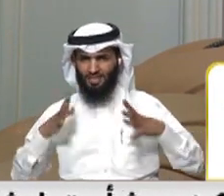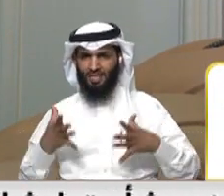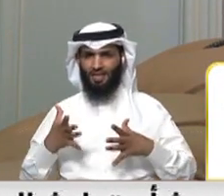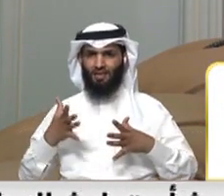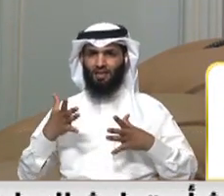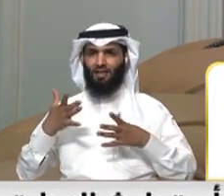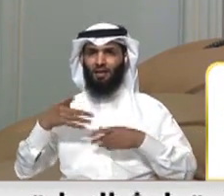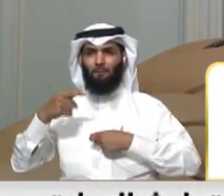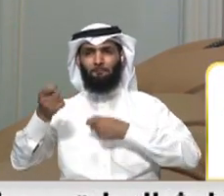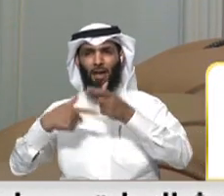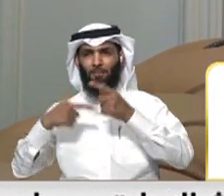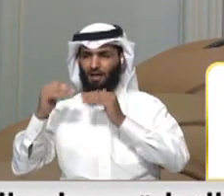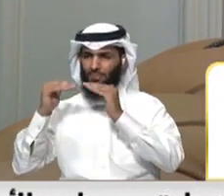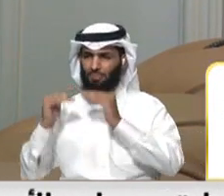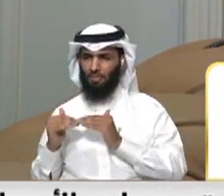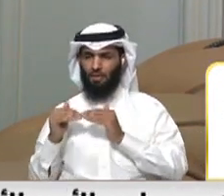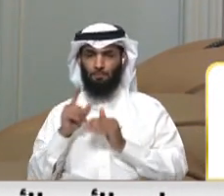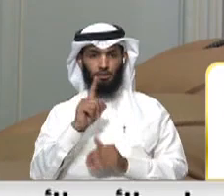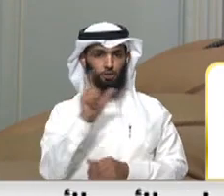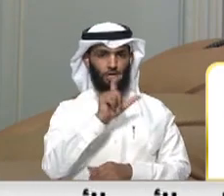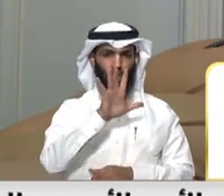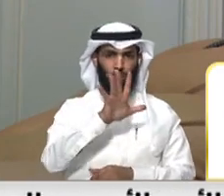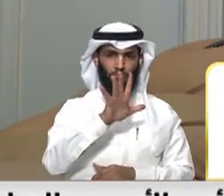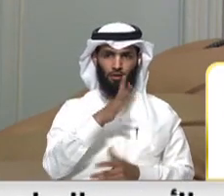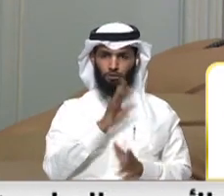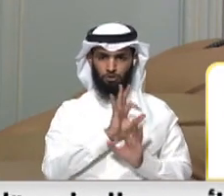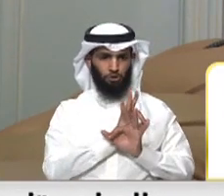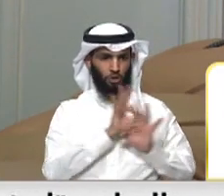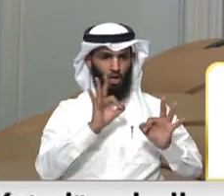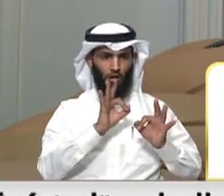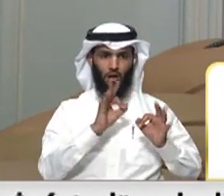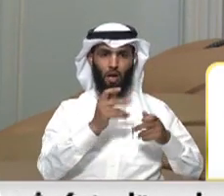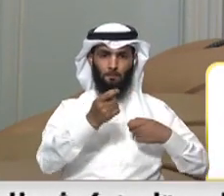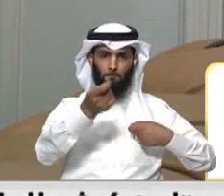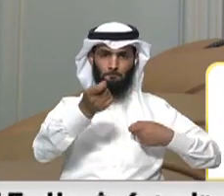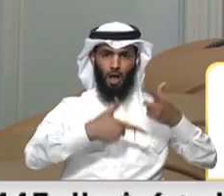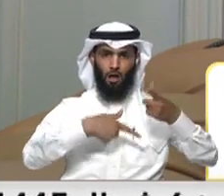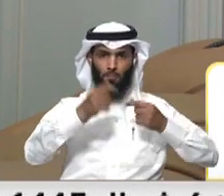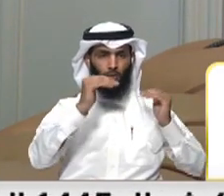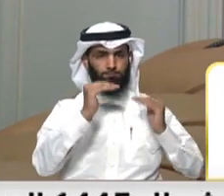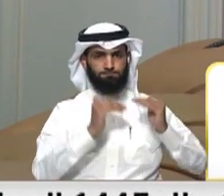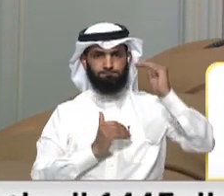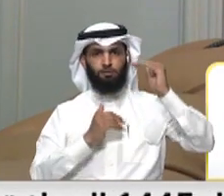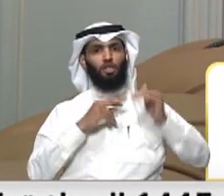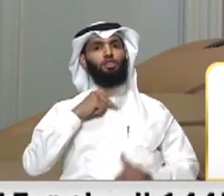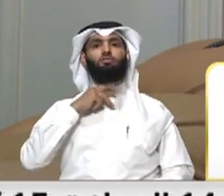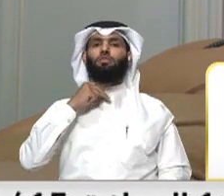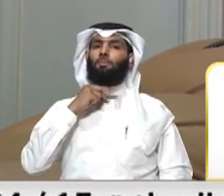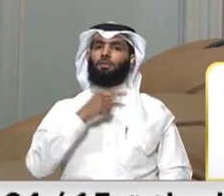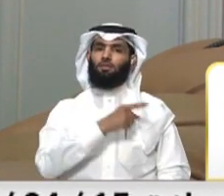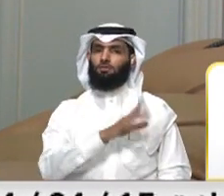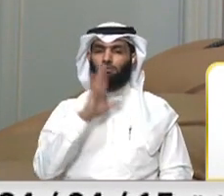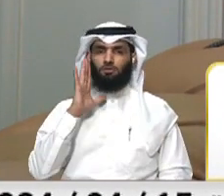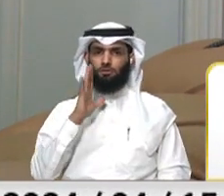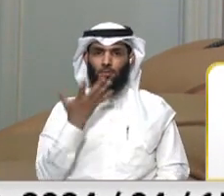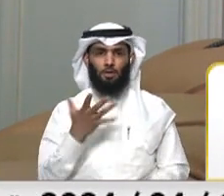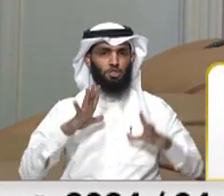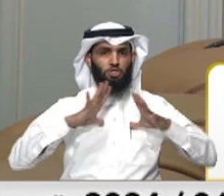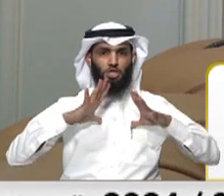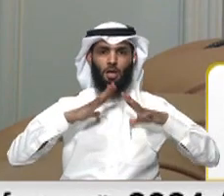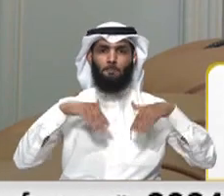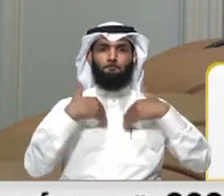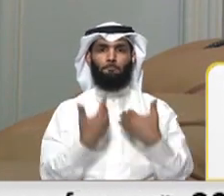ان نشوف في ارتفاع في عدد الصفقات من ناحيه العدد وم ناحيه القيمه طبعا شهر مايو 2024 قاعد نتكلم كان تقريبا هناك